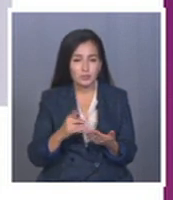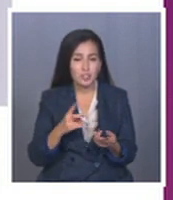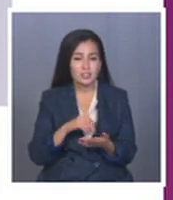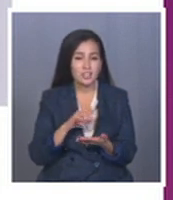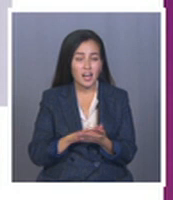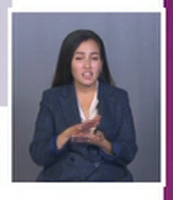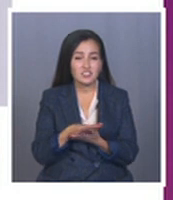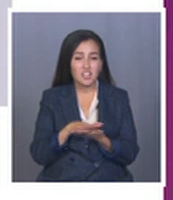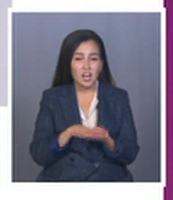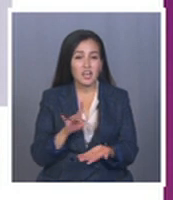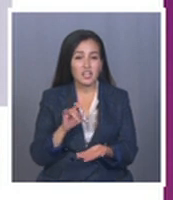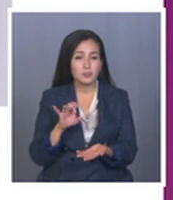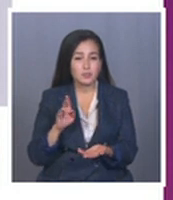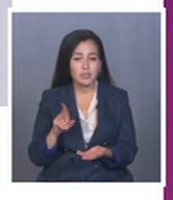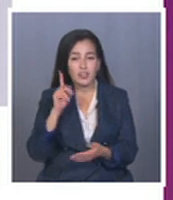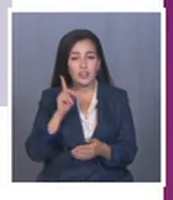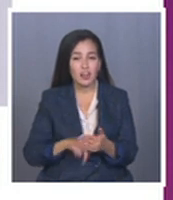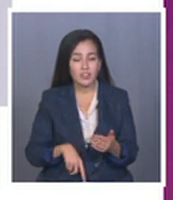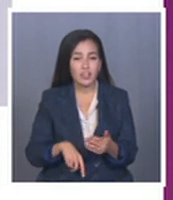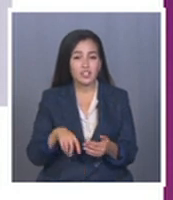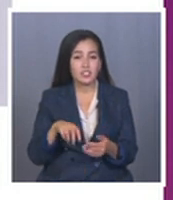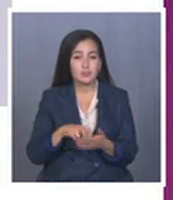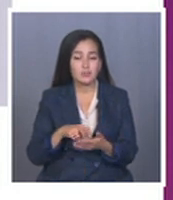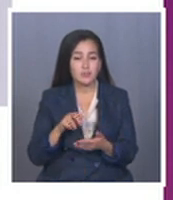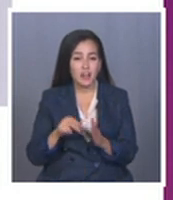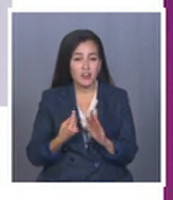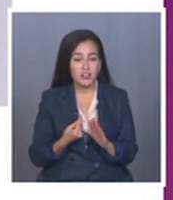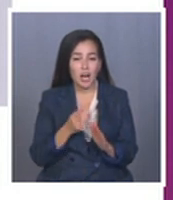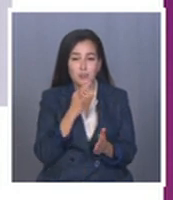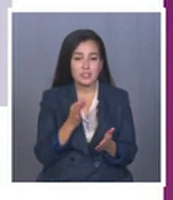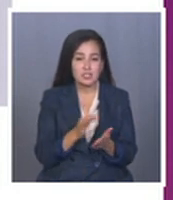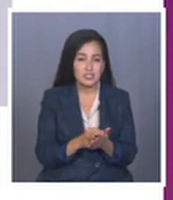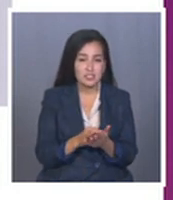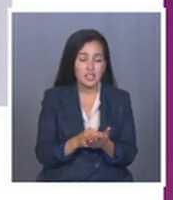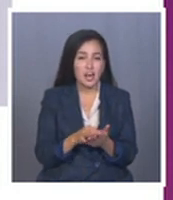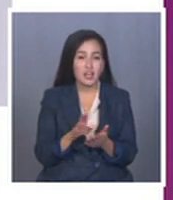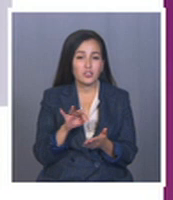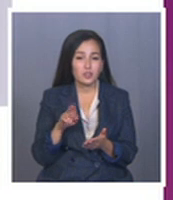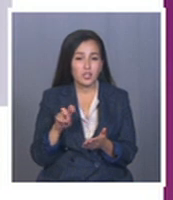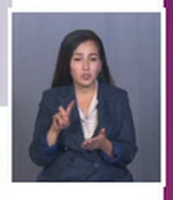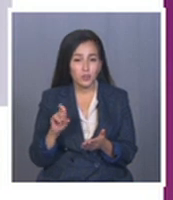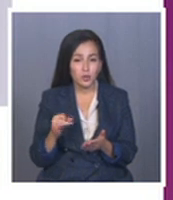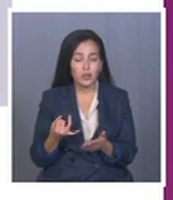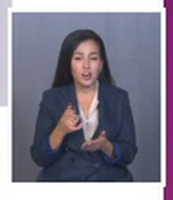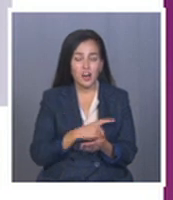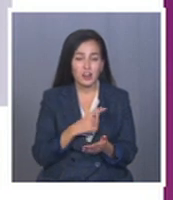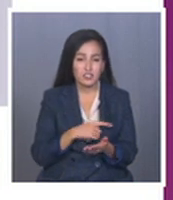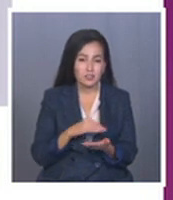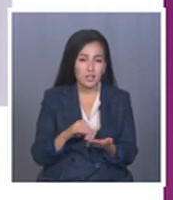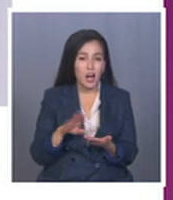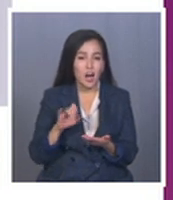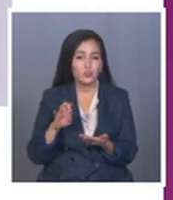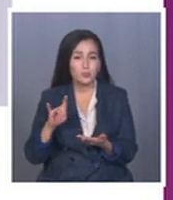заявлений, расписки, доверенности, справки, объяснительной записки, докладной записки, характеристики,